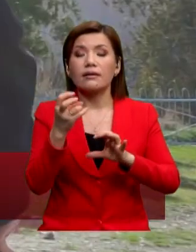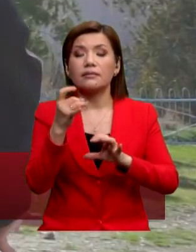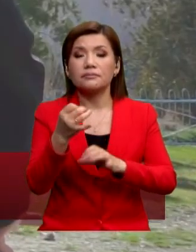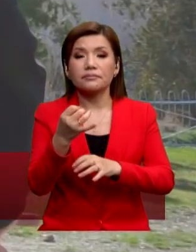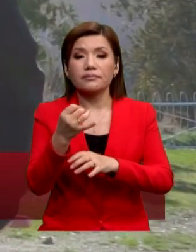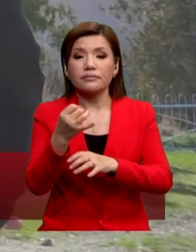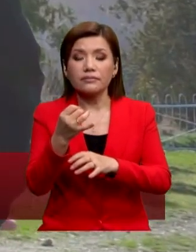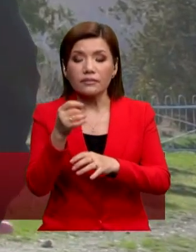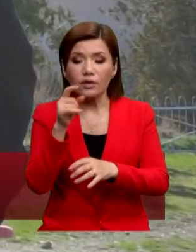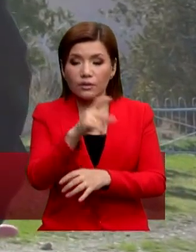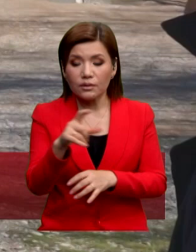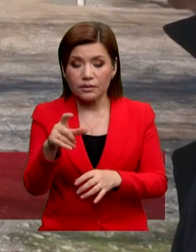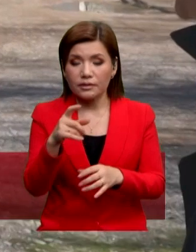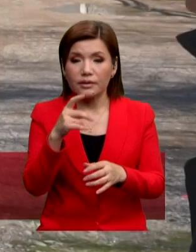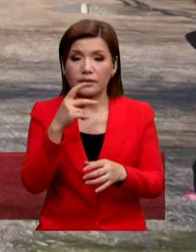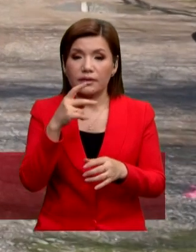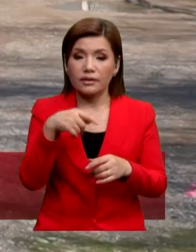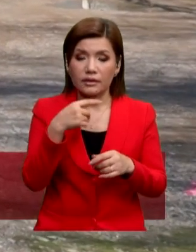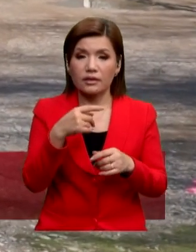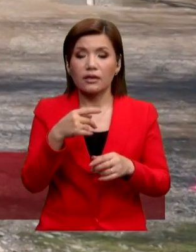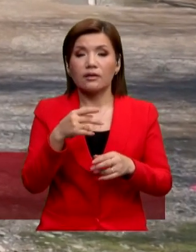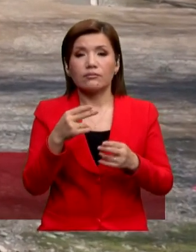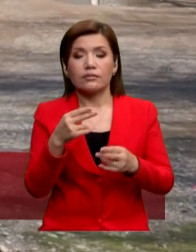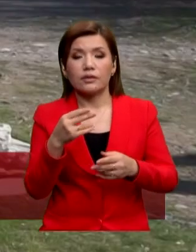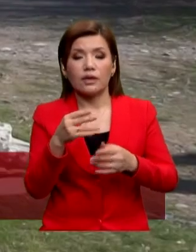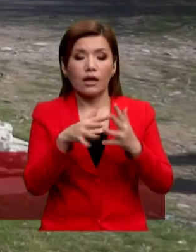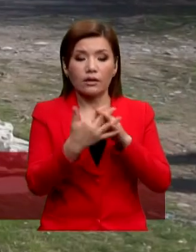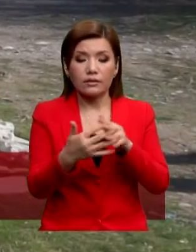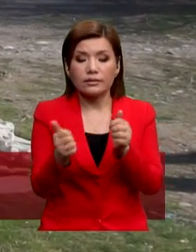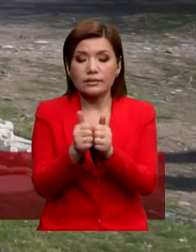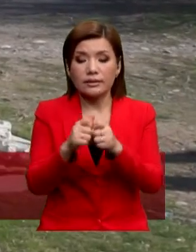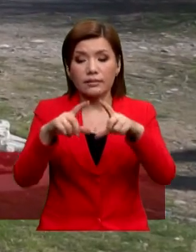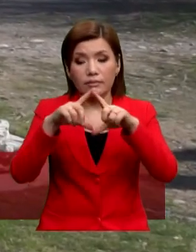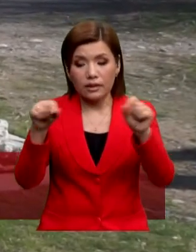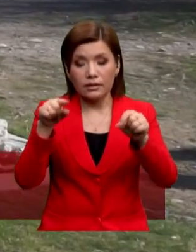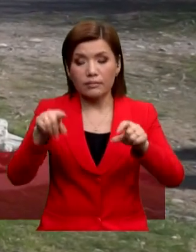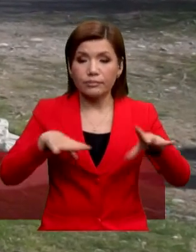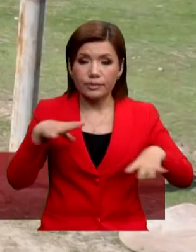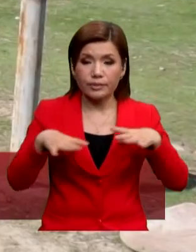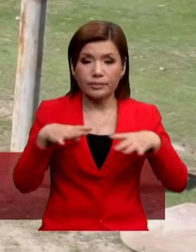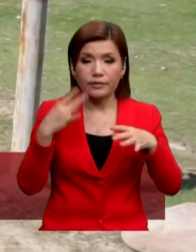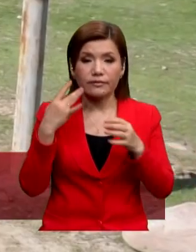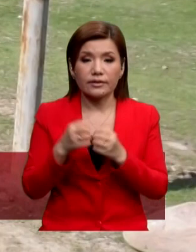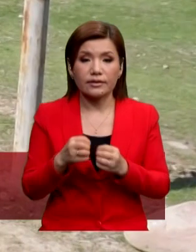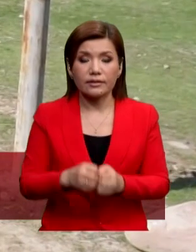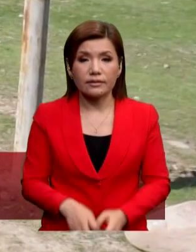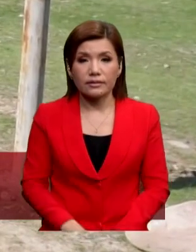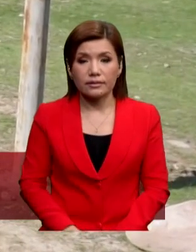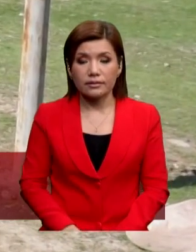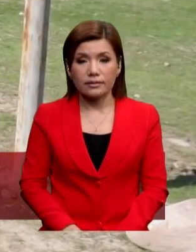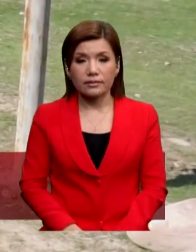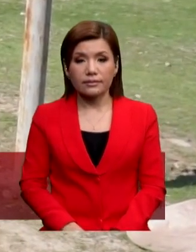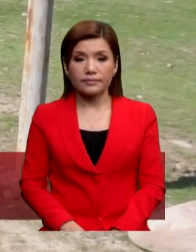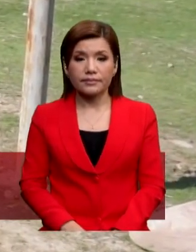спорт мектебінің жоқтығына қайран. Дарынлар далақтап ауыл мектебінің айналасынан шықпайды дейді. Әлбетте бір мини еміз